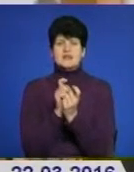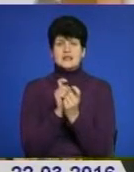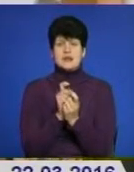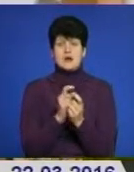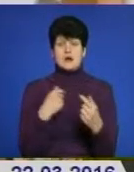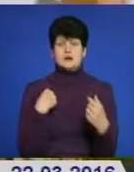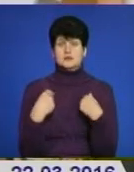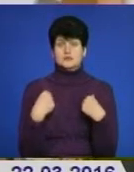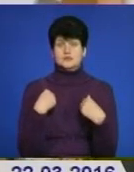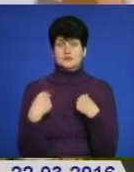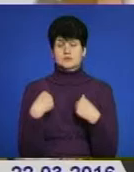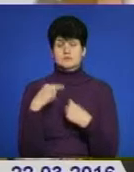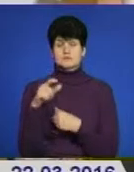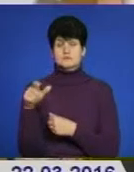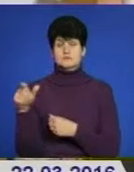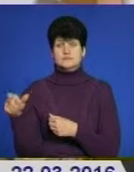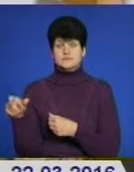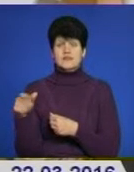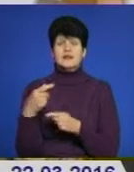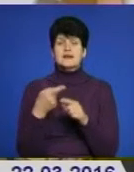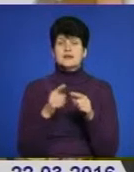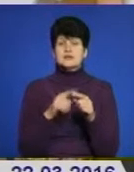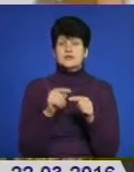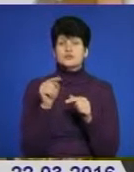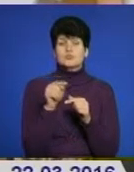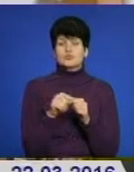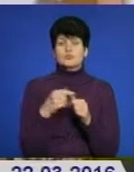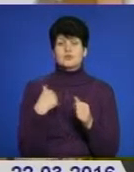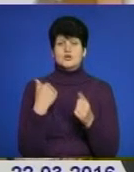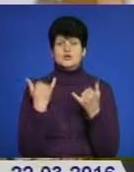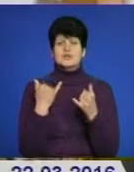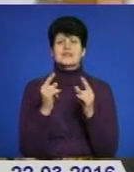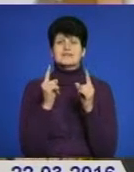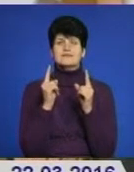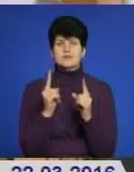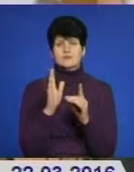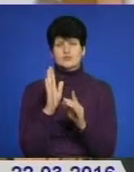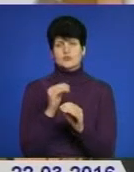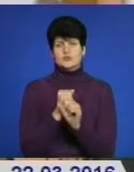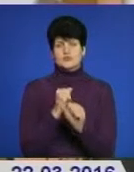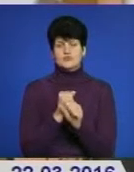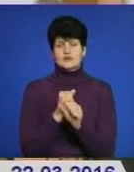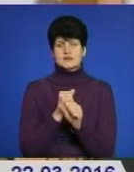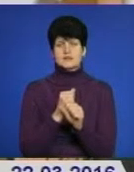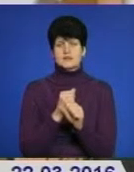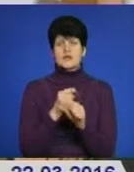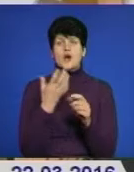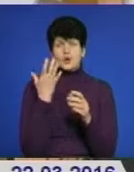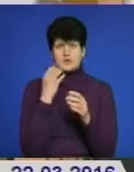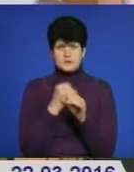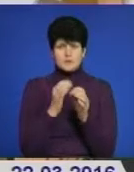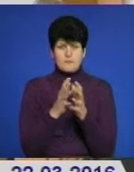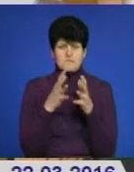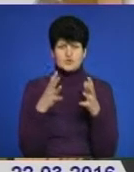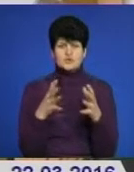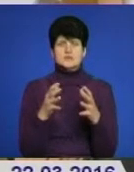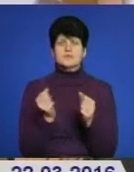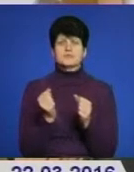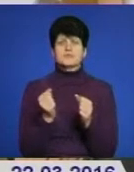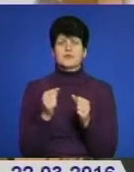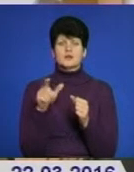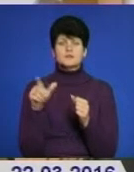страждає і область, і жителі області. І через те ми сьогодні виключно будемо працювати, коли працюємо в цій більшості, і от більшість